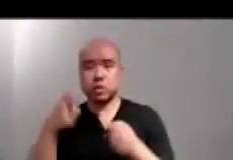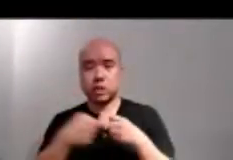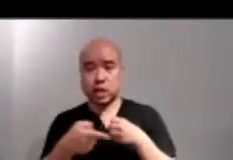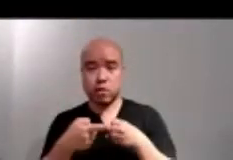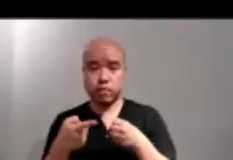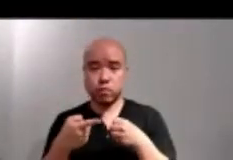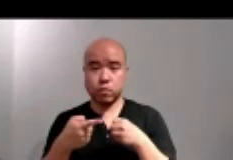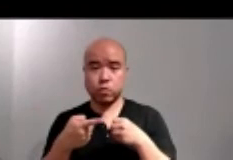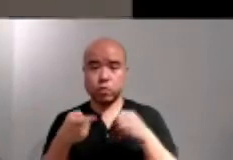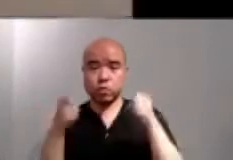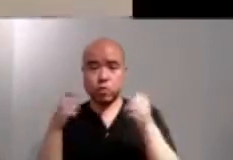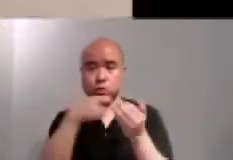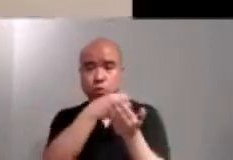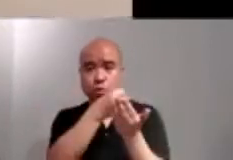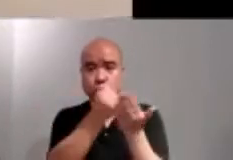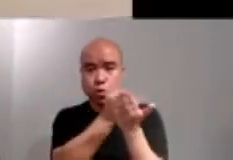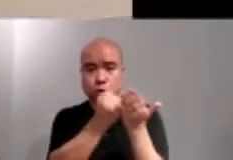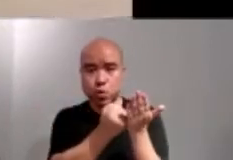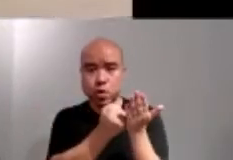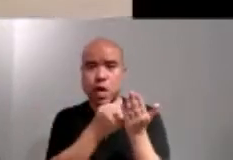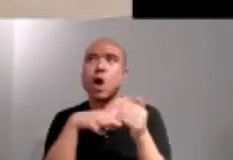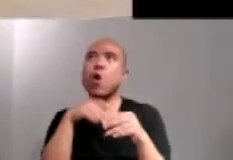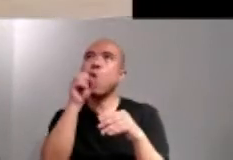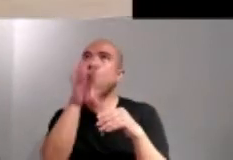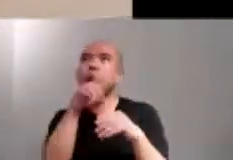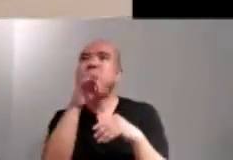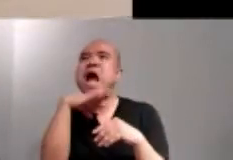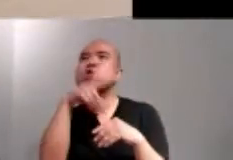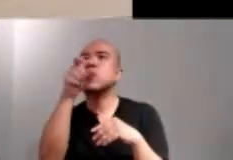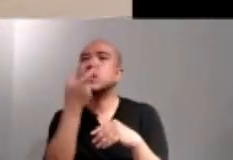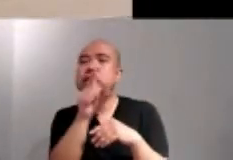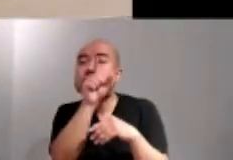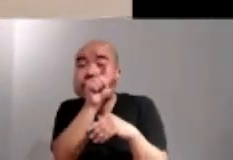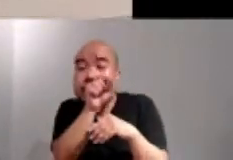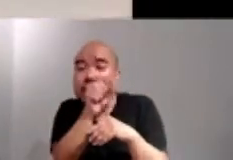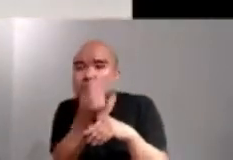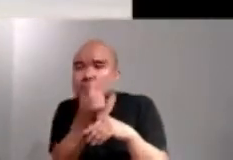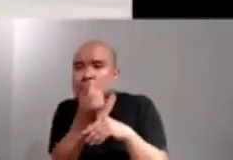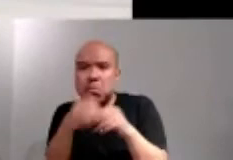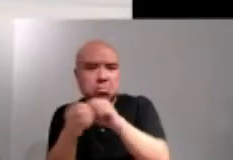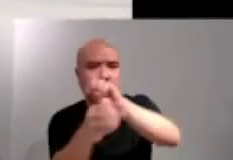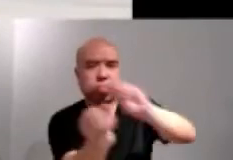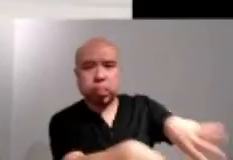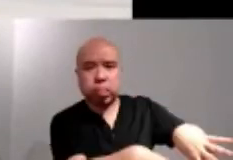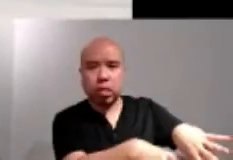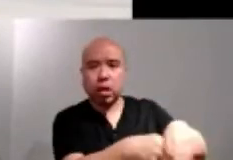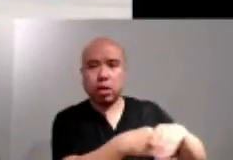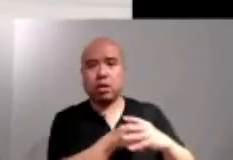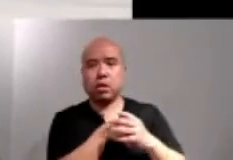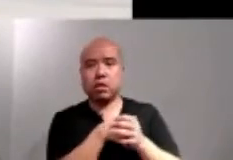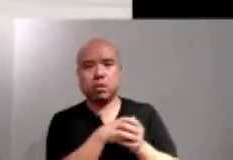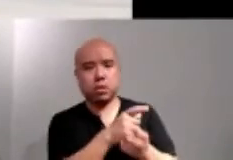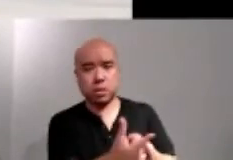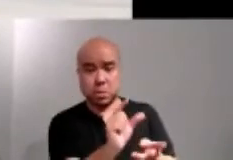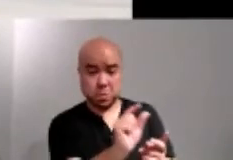說如果你是一粒塵，你被人沖了落垃圾桶，你要當